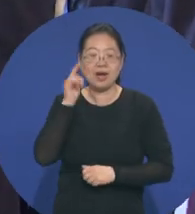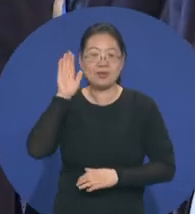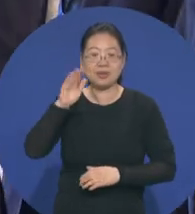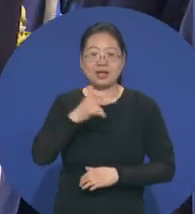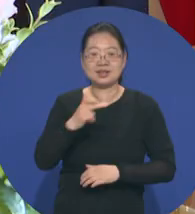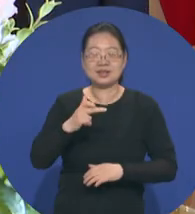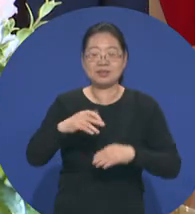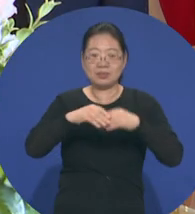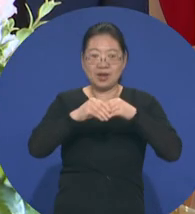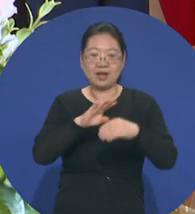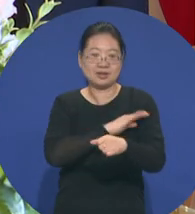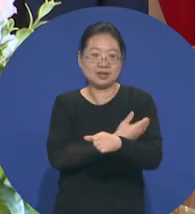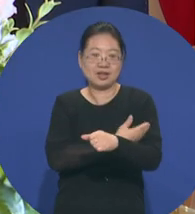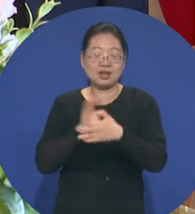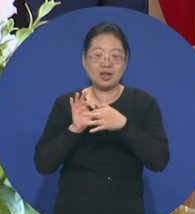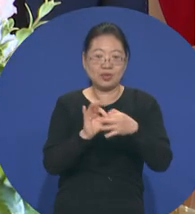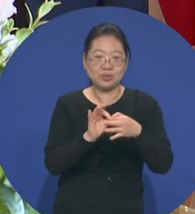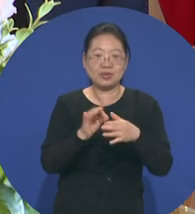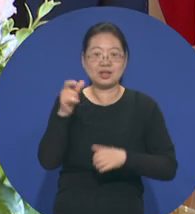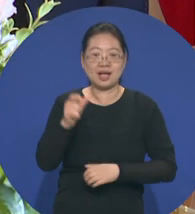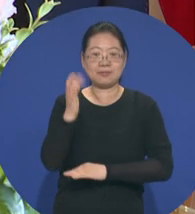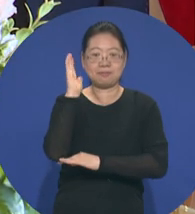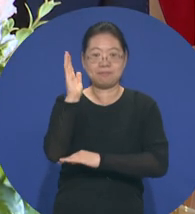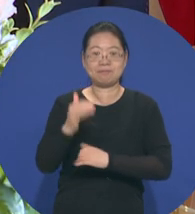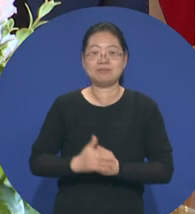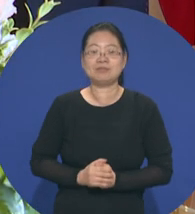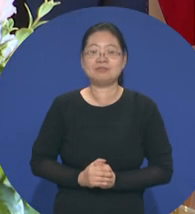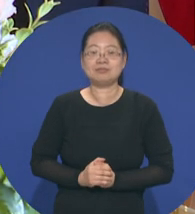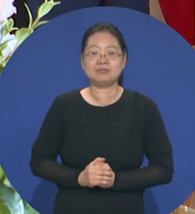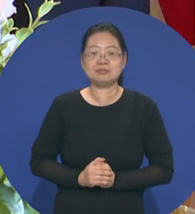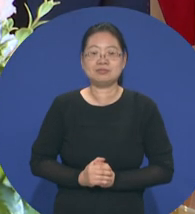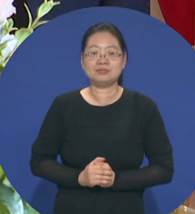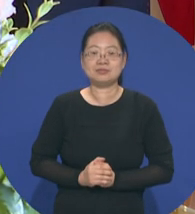앞으로도 큰 파트너십을 이어나갈 것을 강조했습니다